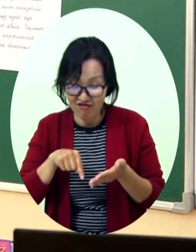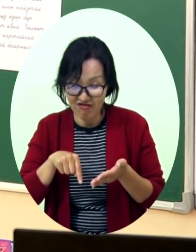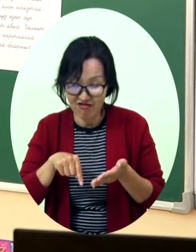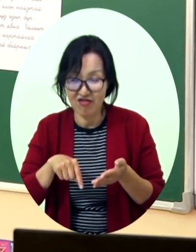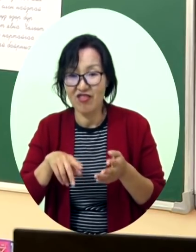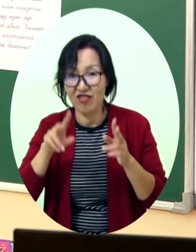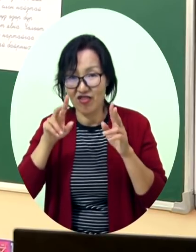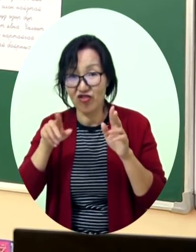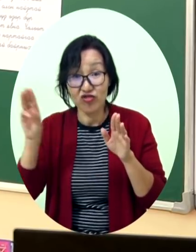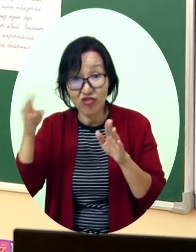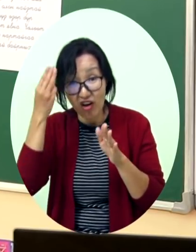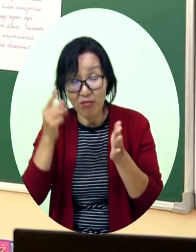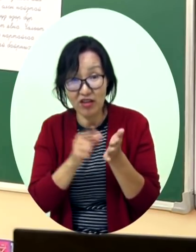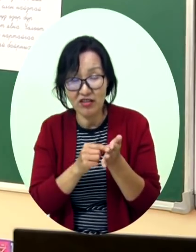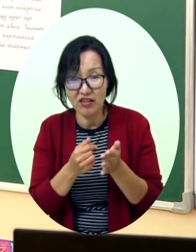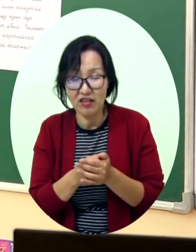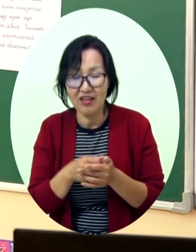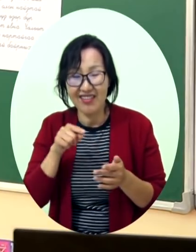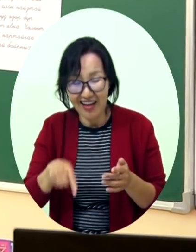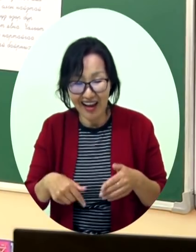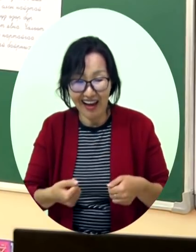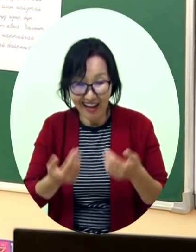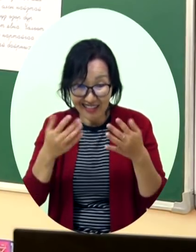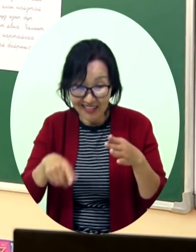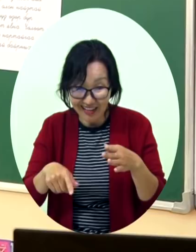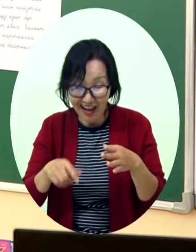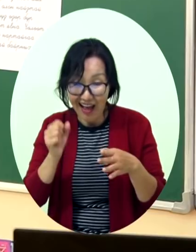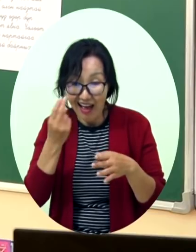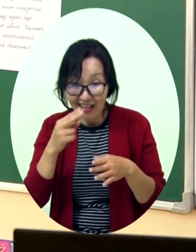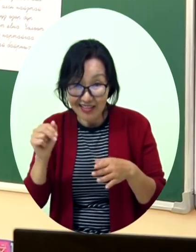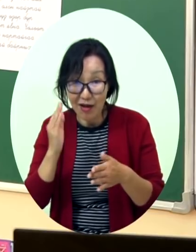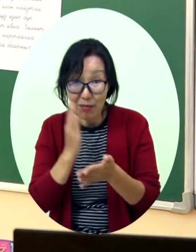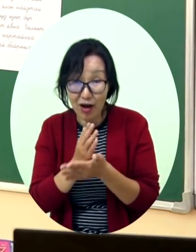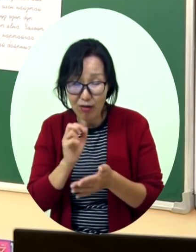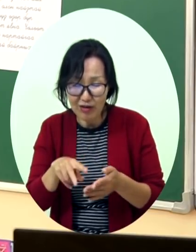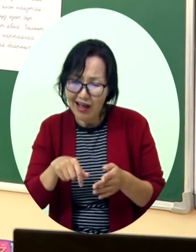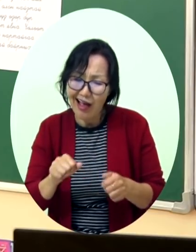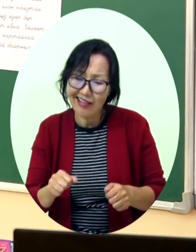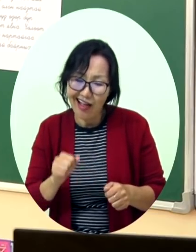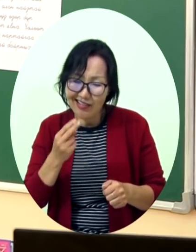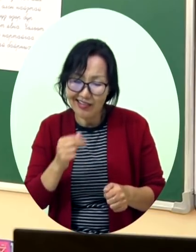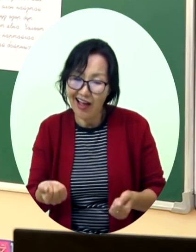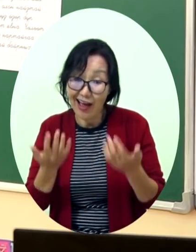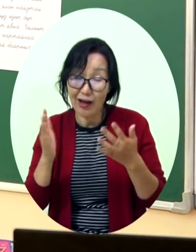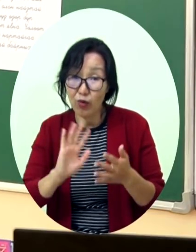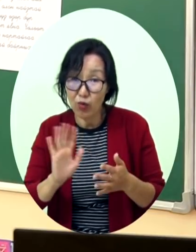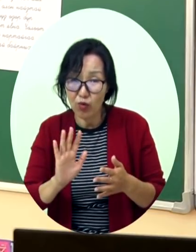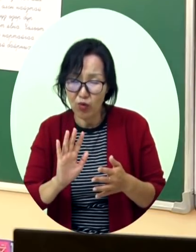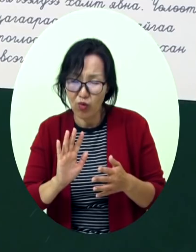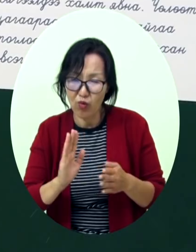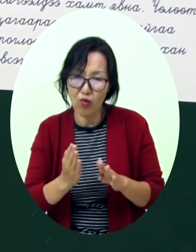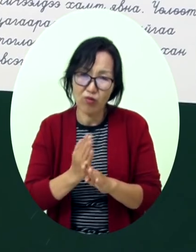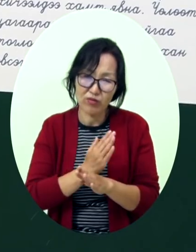гэдгээ эндээс харах нь мөн гаргадаг ийм алдаанууд байдаг болвол эдгээр алдаа гарахгүй тулд бид